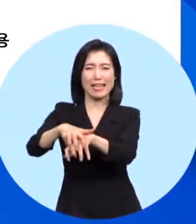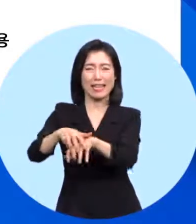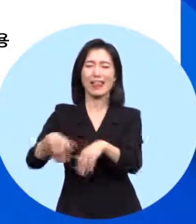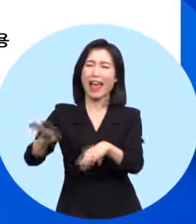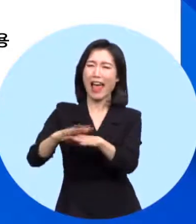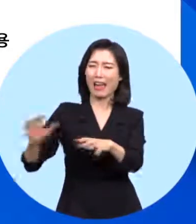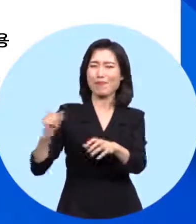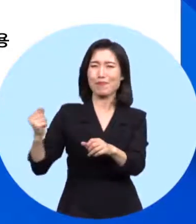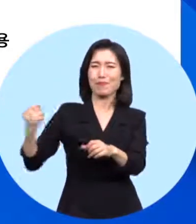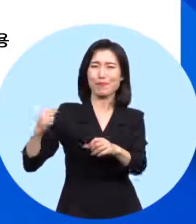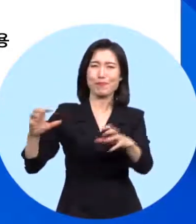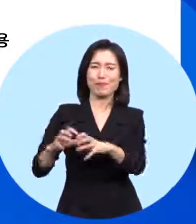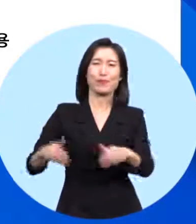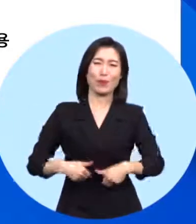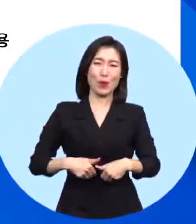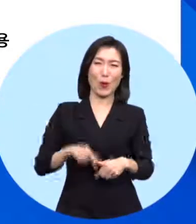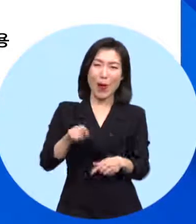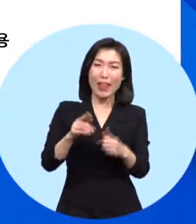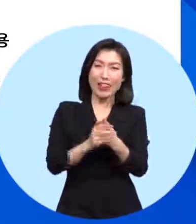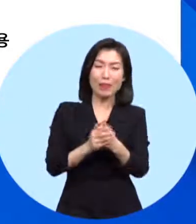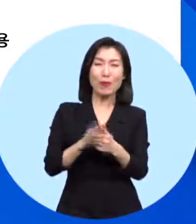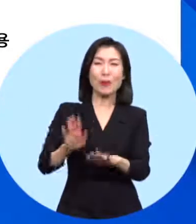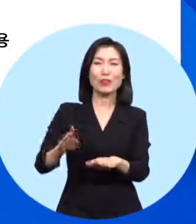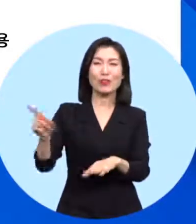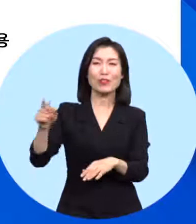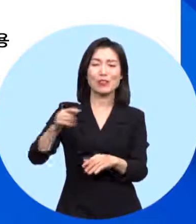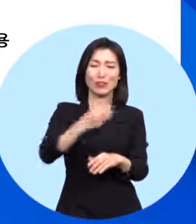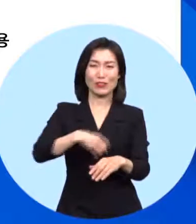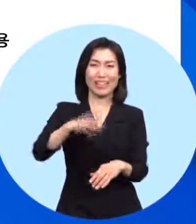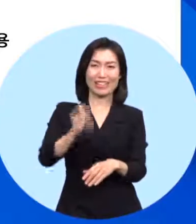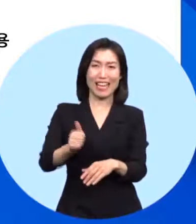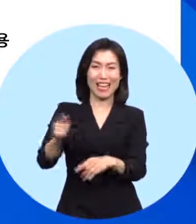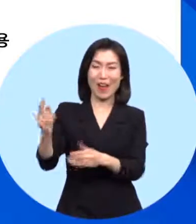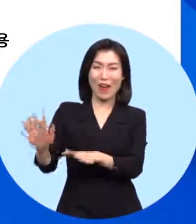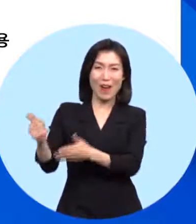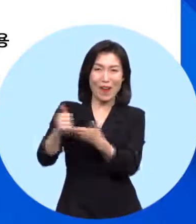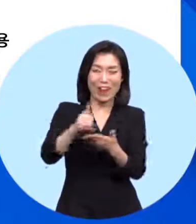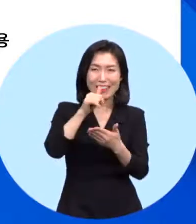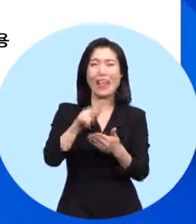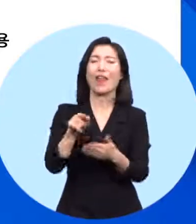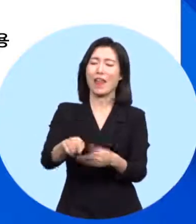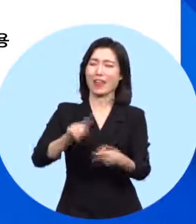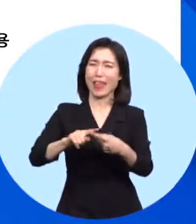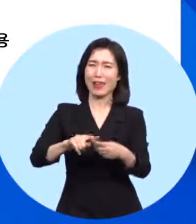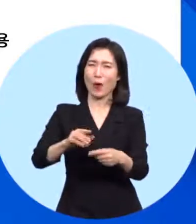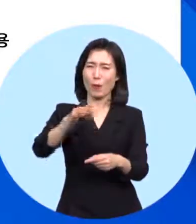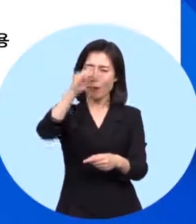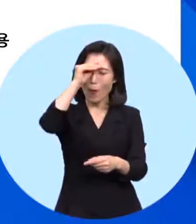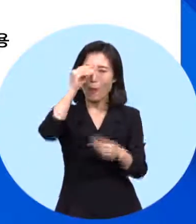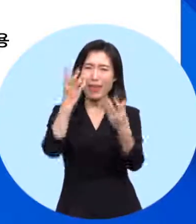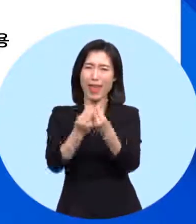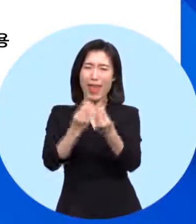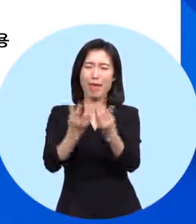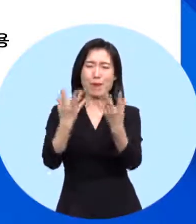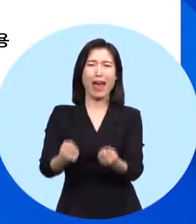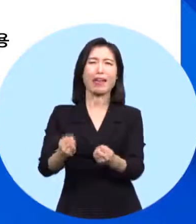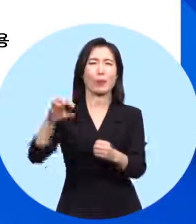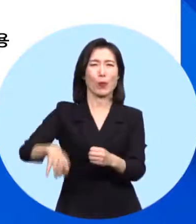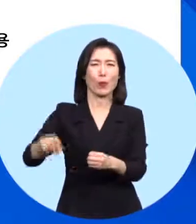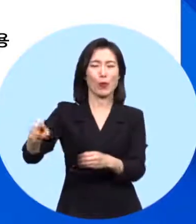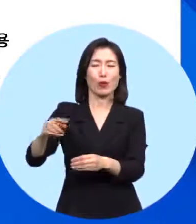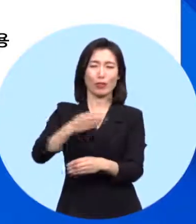구청장이 나와 계신데 아주 이런 면에서는 상당히 아주 모범적인 아주 우수 사례를 많이 갖고 있는 구청에 나오셔서